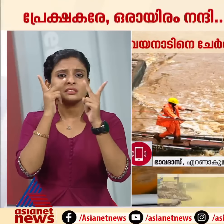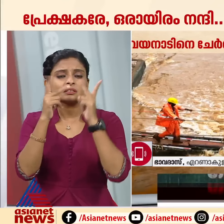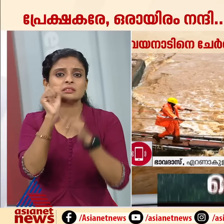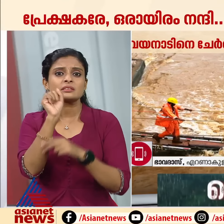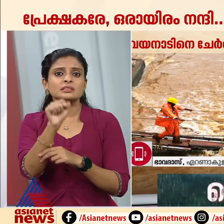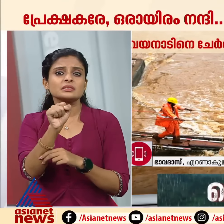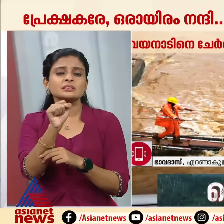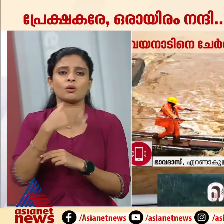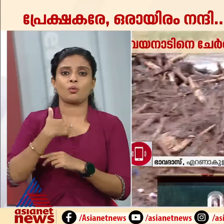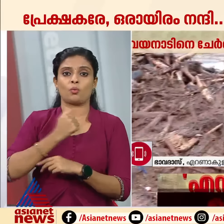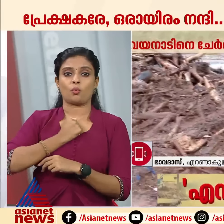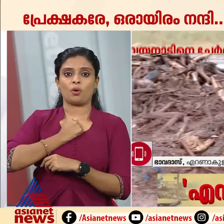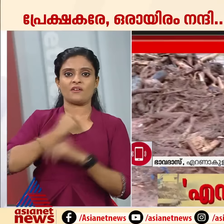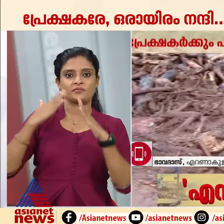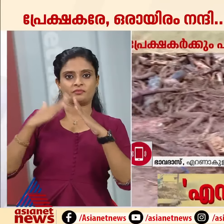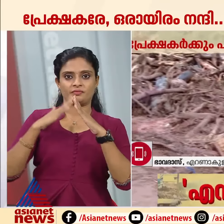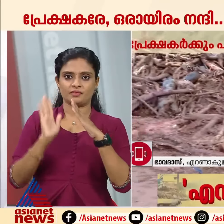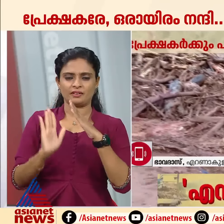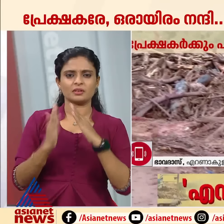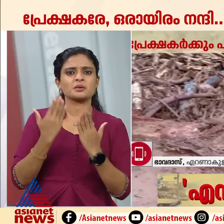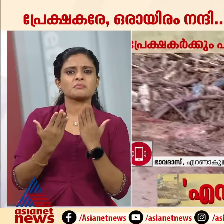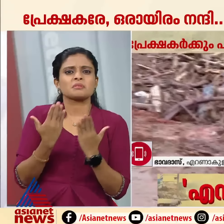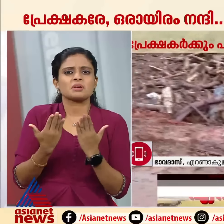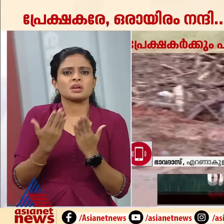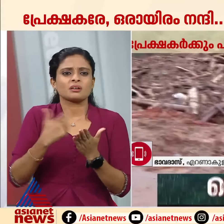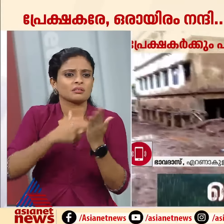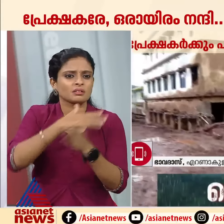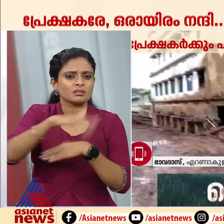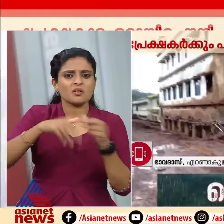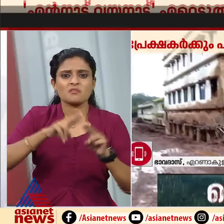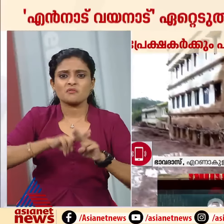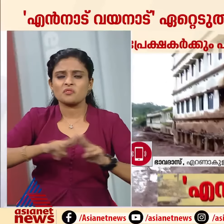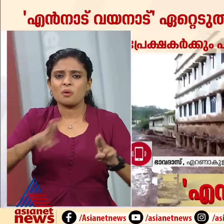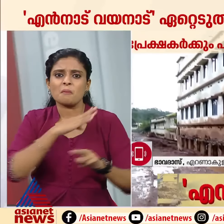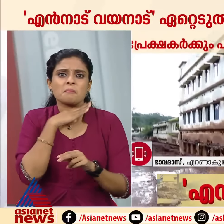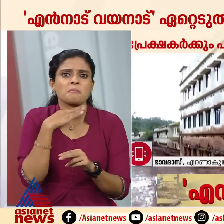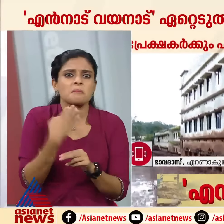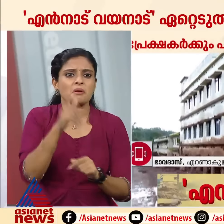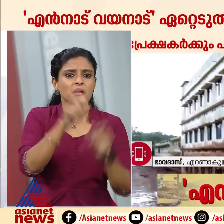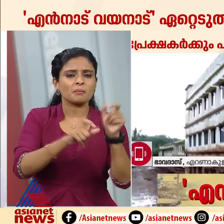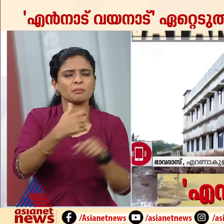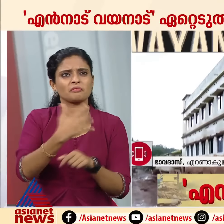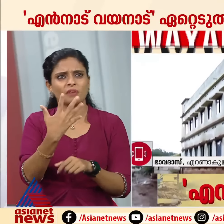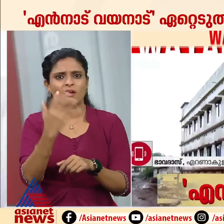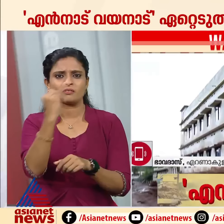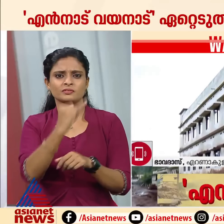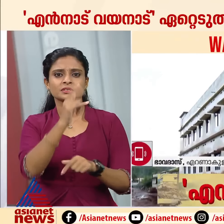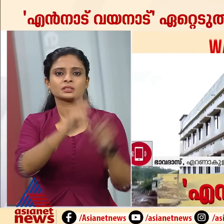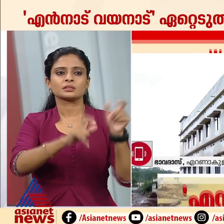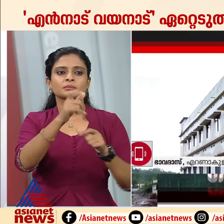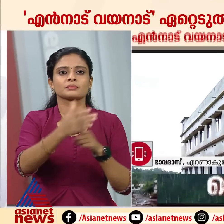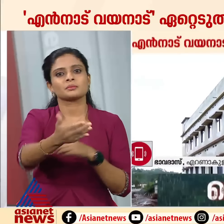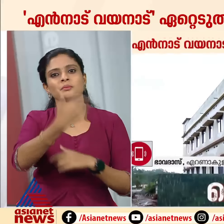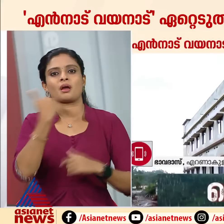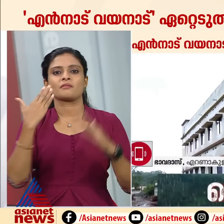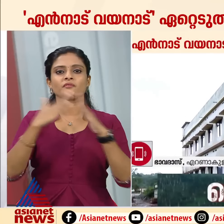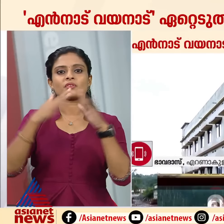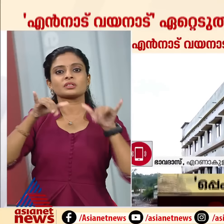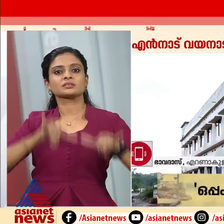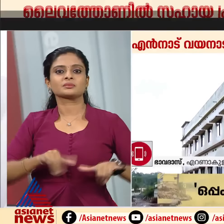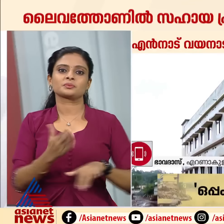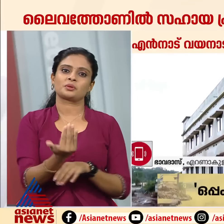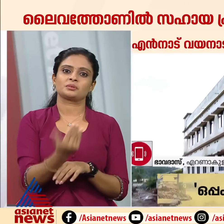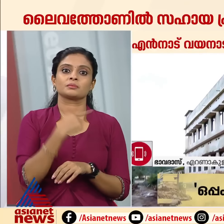ആ വീട്ടിലേക്ക് ഒറ്റപ്പെട്ടു പോയ 5-6 പേര് പുനരധിവസിപ്പിക്കാൻ എനിക്ക് കഴിയും. സാറ് ഇടപെട്ട് ആർക്ക് വേണമെങ്കിലും